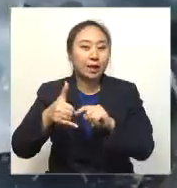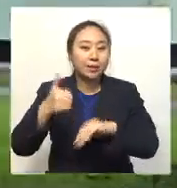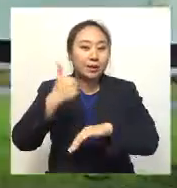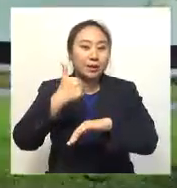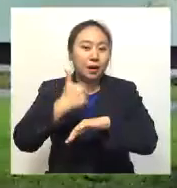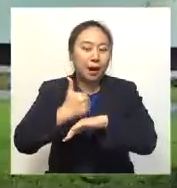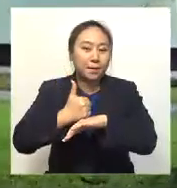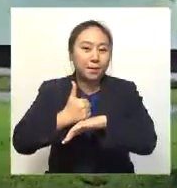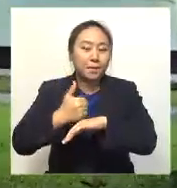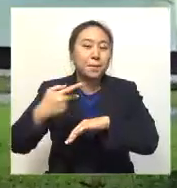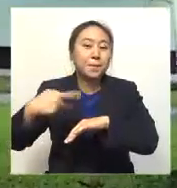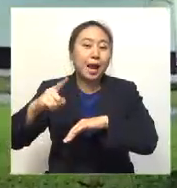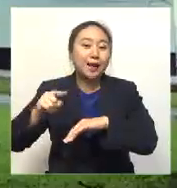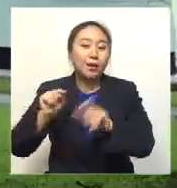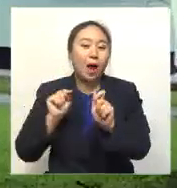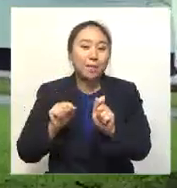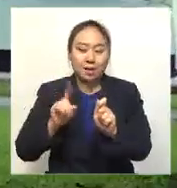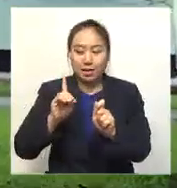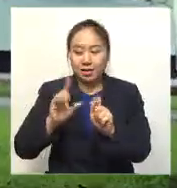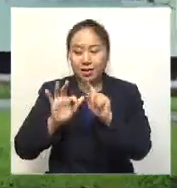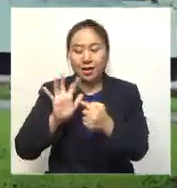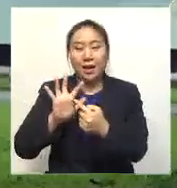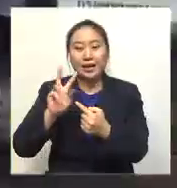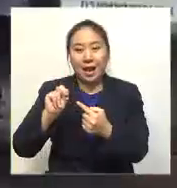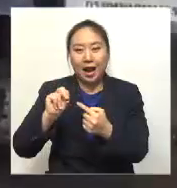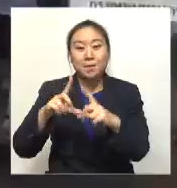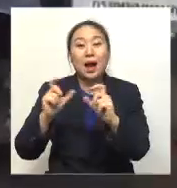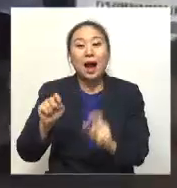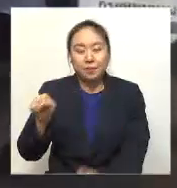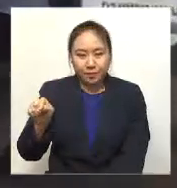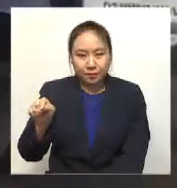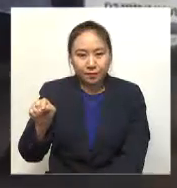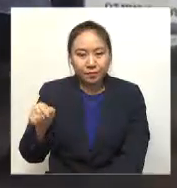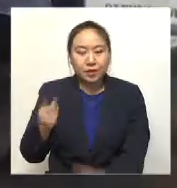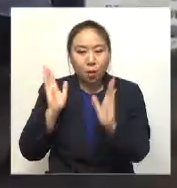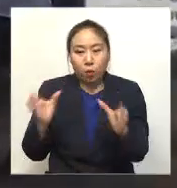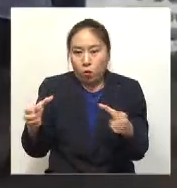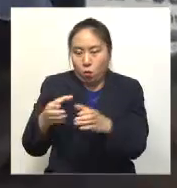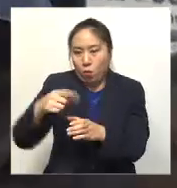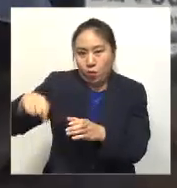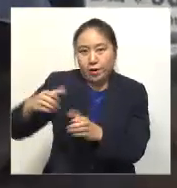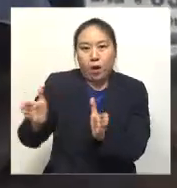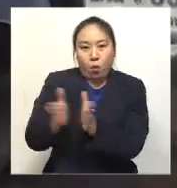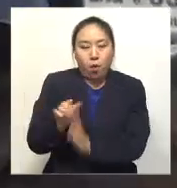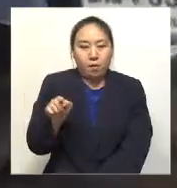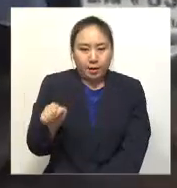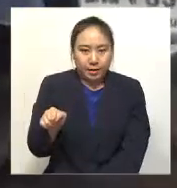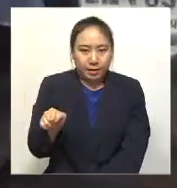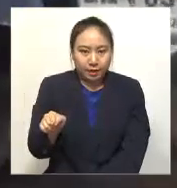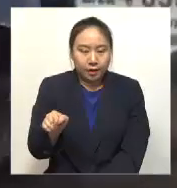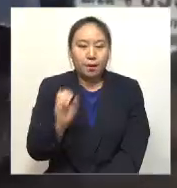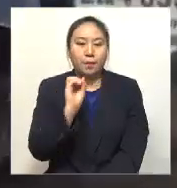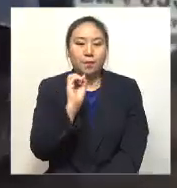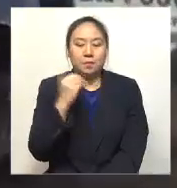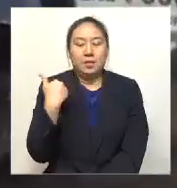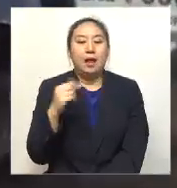มีรักซึ่งเป็นปลัดอำเภอด่านมะขามเตี้ยนะคะแล้วก็เป็นหนึ่งในผู้ถูกกล่าวหาเนี่ยเขาได้มีการใช้